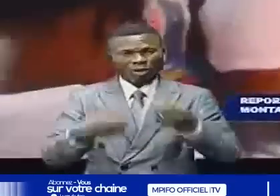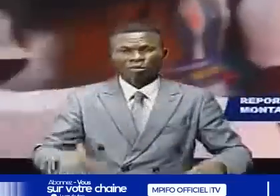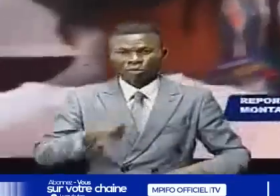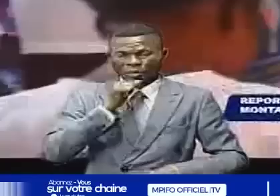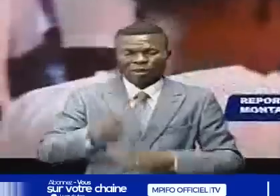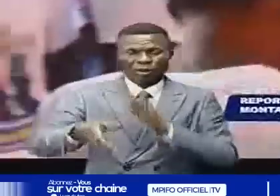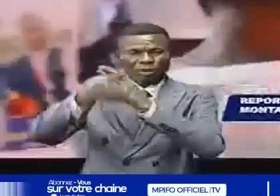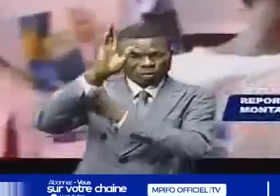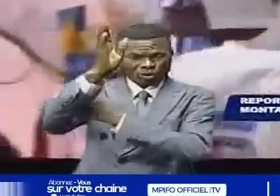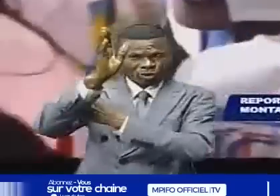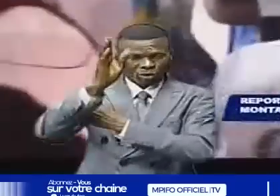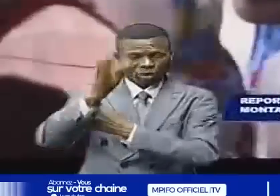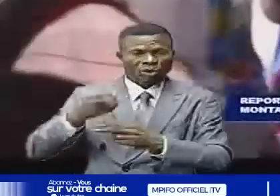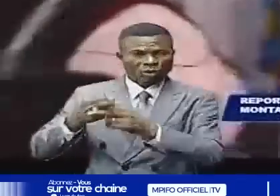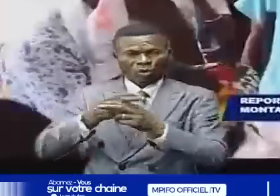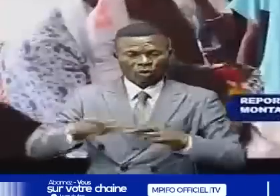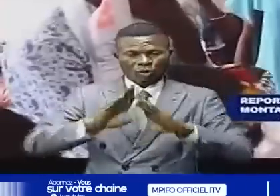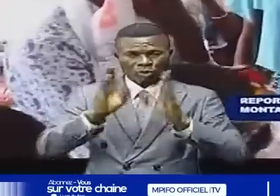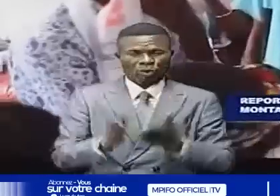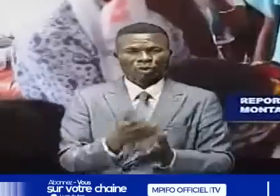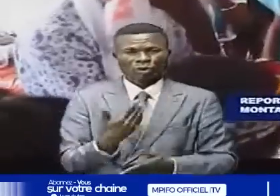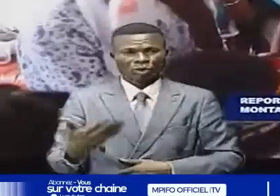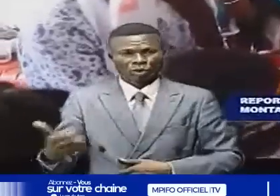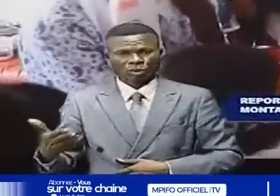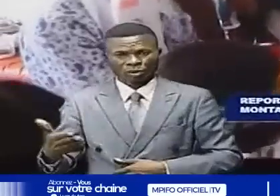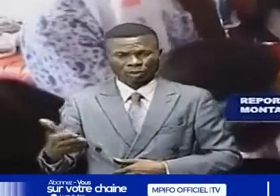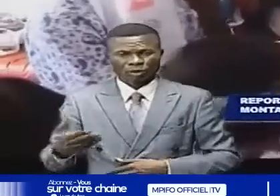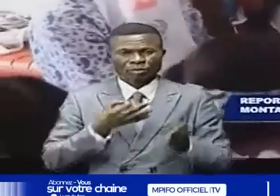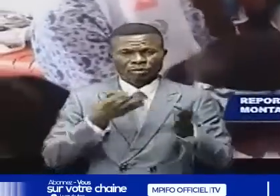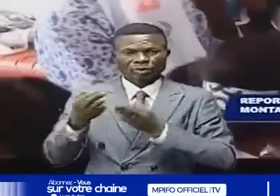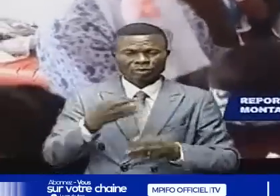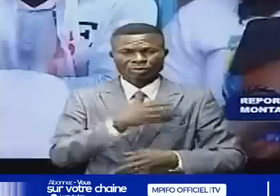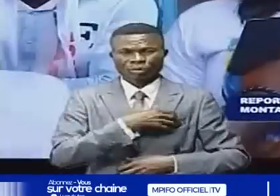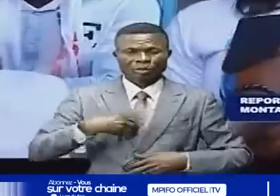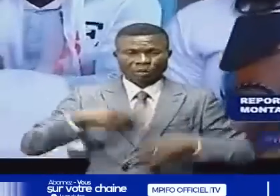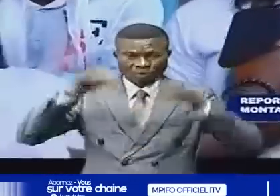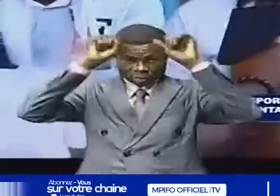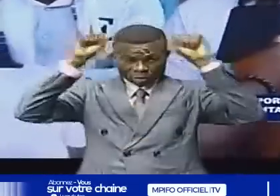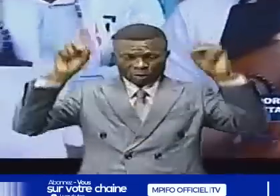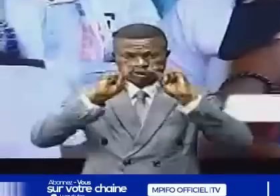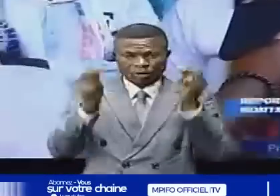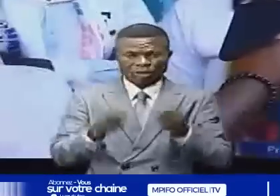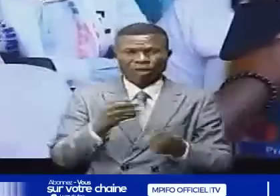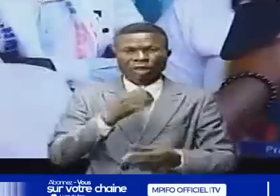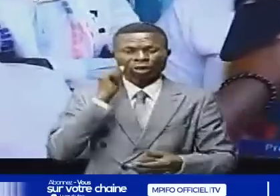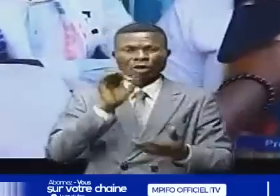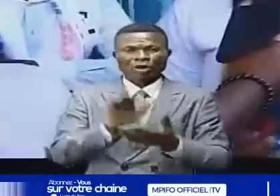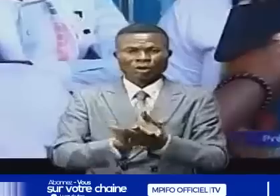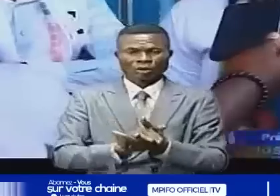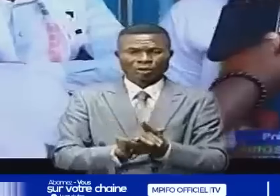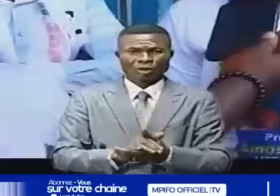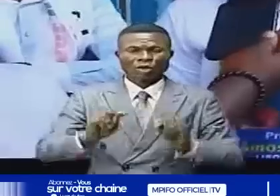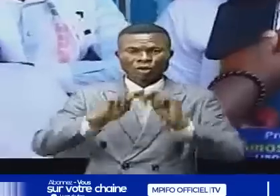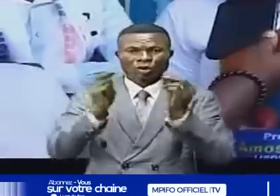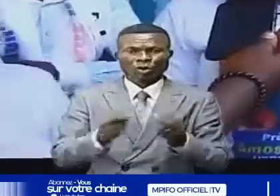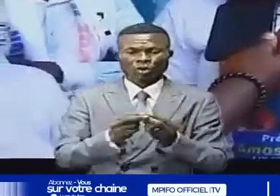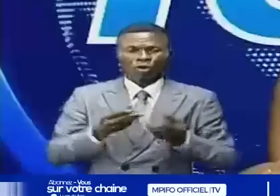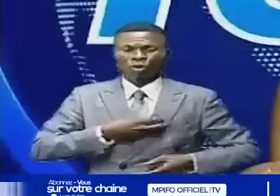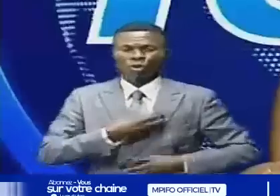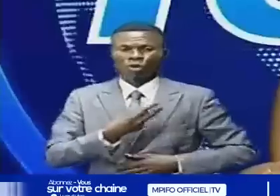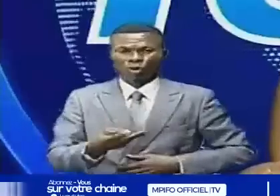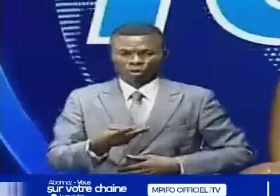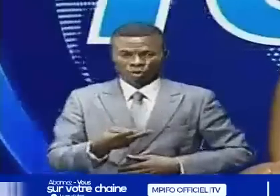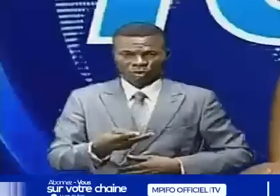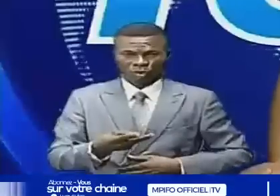Dieu est au contrôle de toutes choses, a souligné la présidente de la Ligue des femmes de force de conviction,